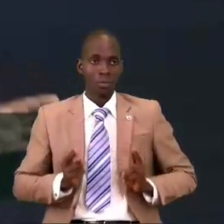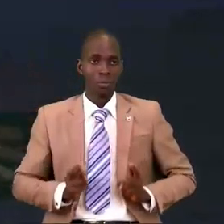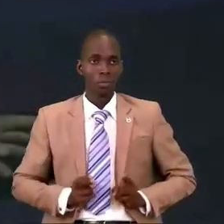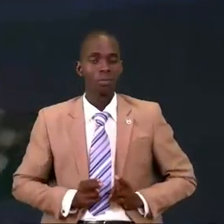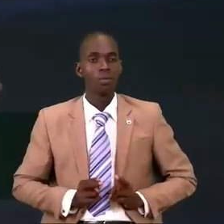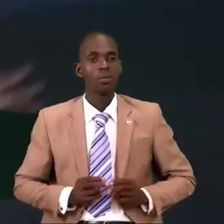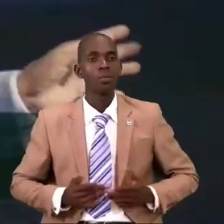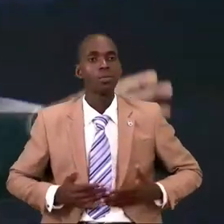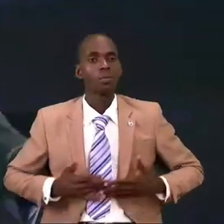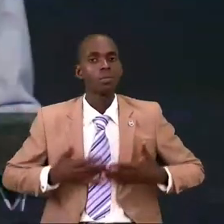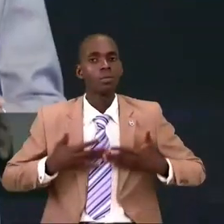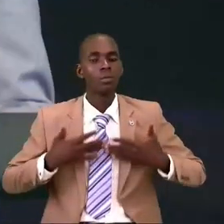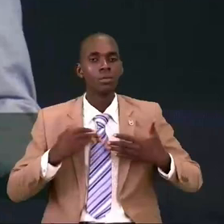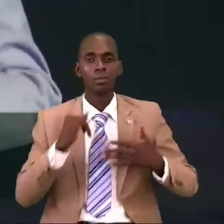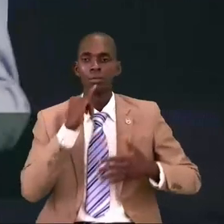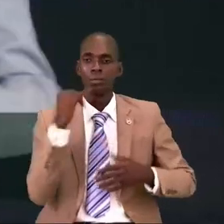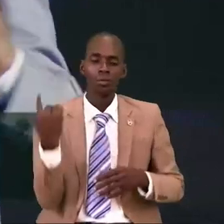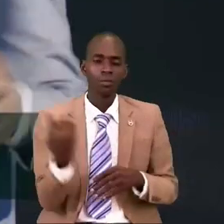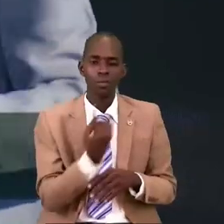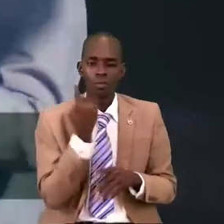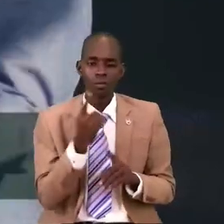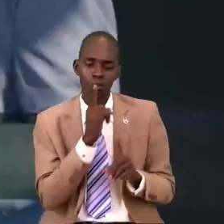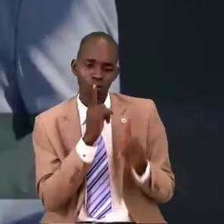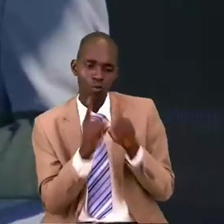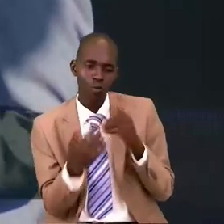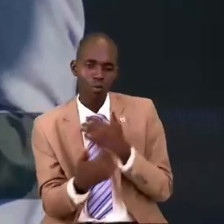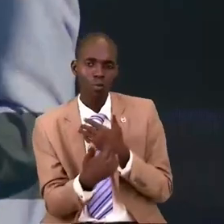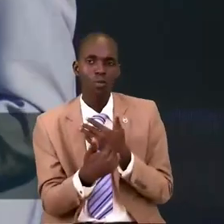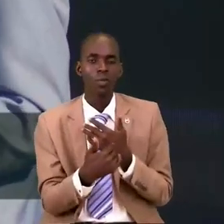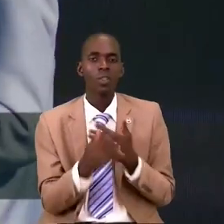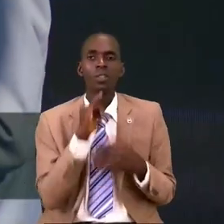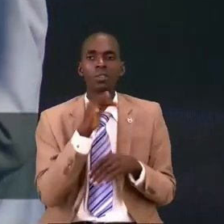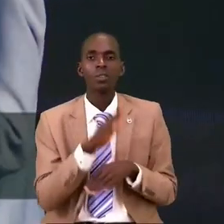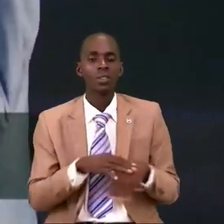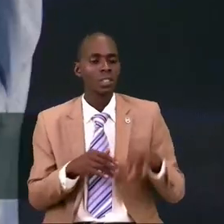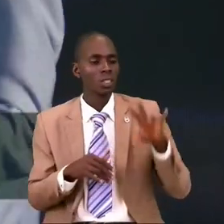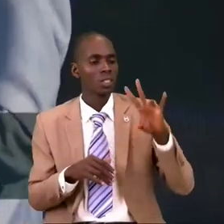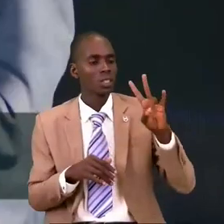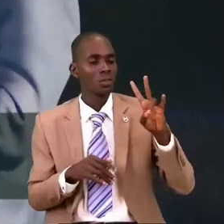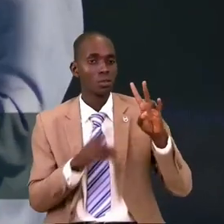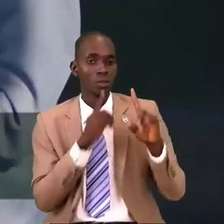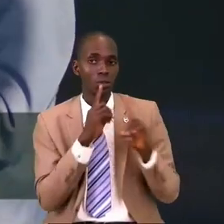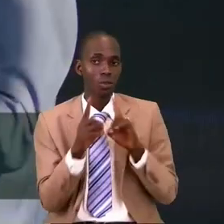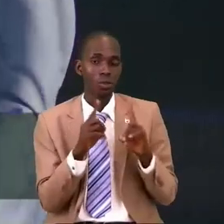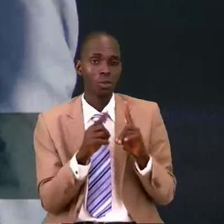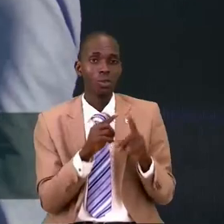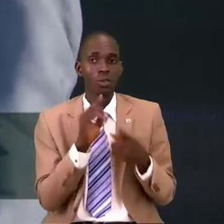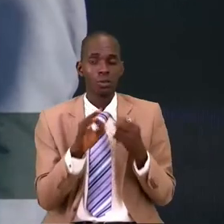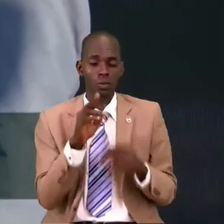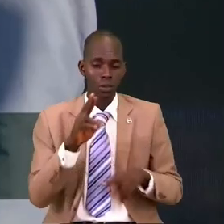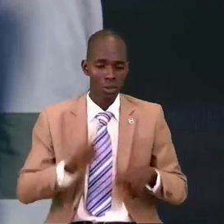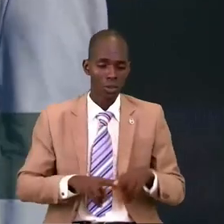C'est ce qu'on appelle le soliloque. Quand tu es tout seul, ton esprit ne peut pas se taire. Ça, il te